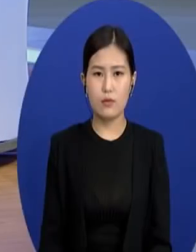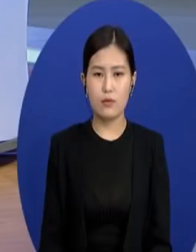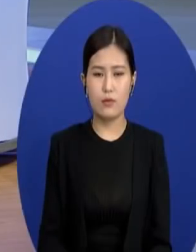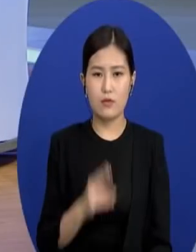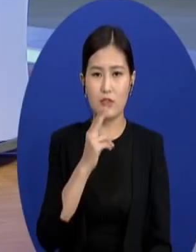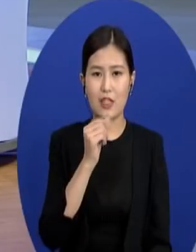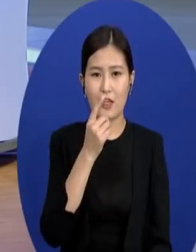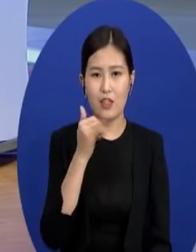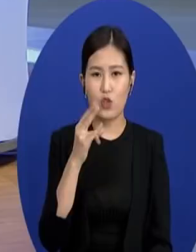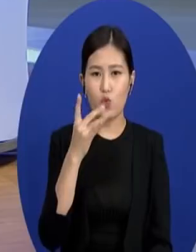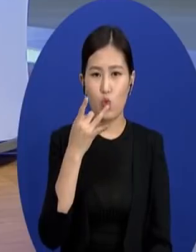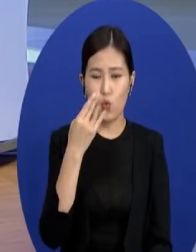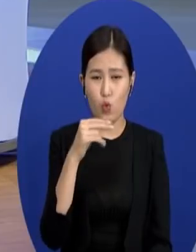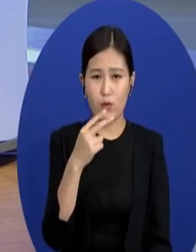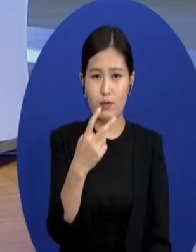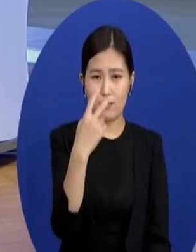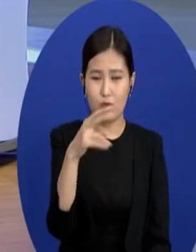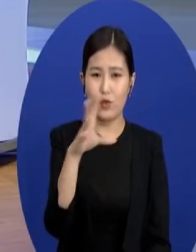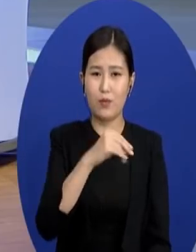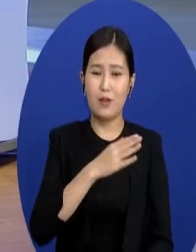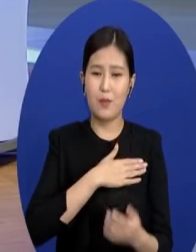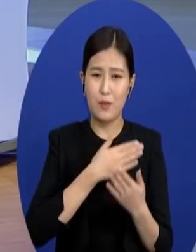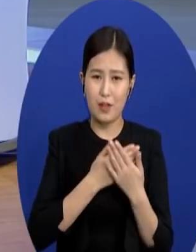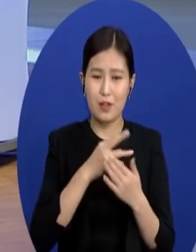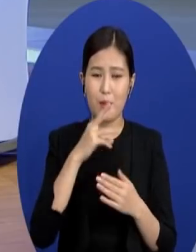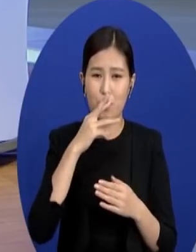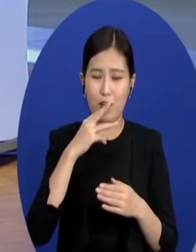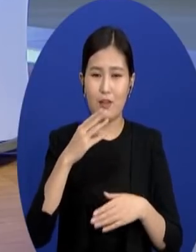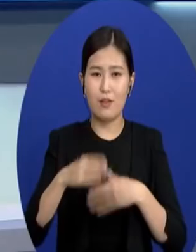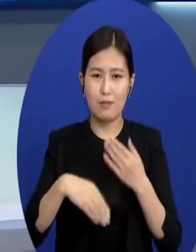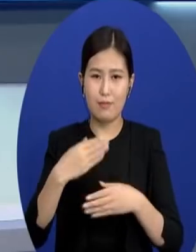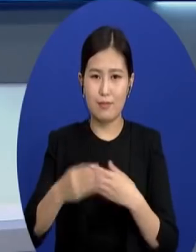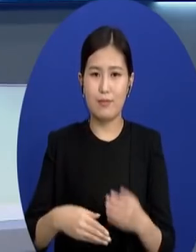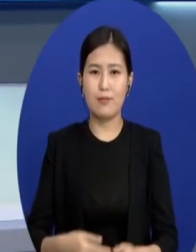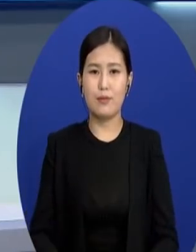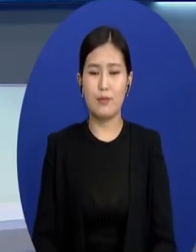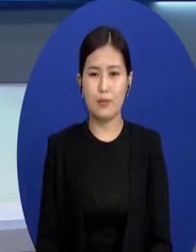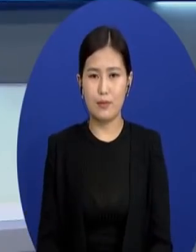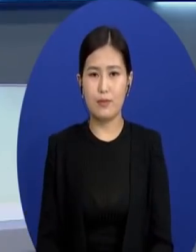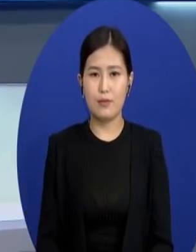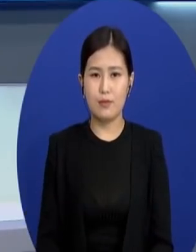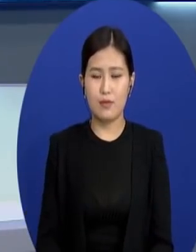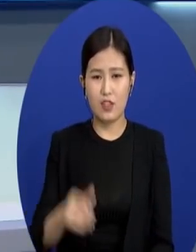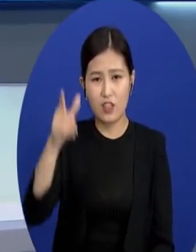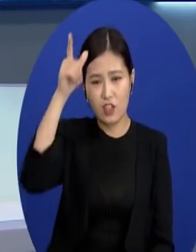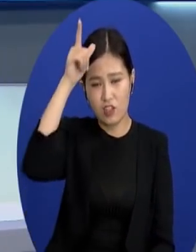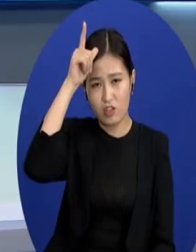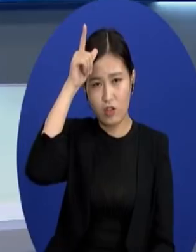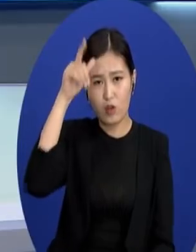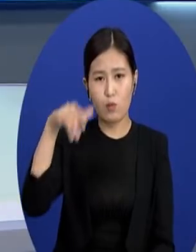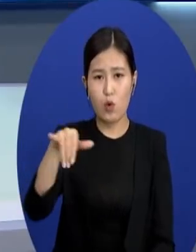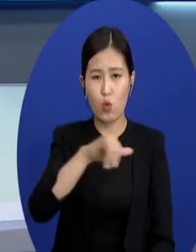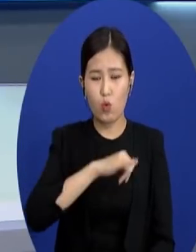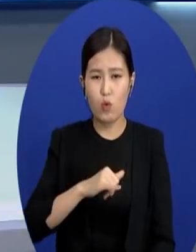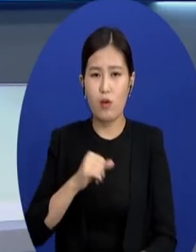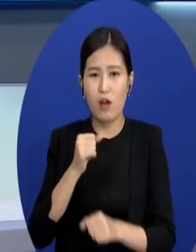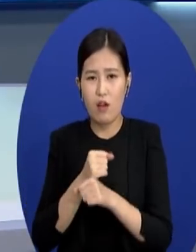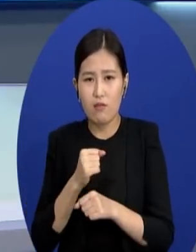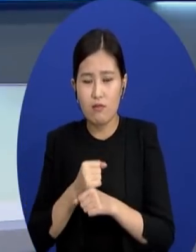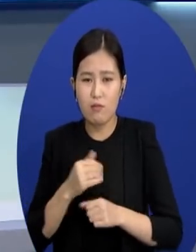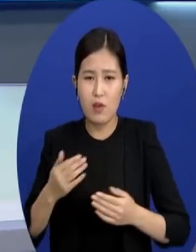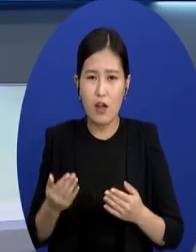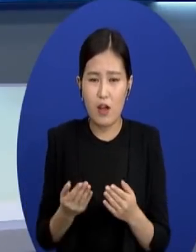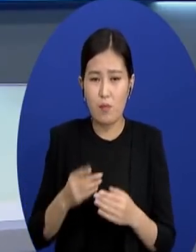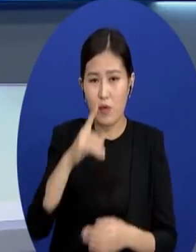Загвардык сангуудч үзэгч та бүхэнд баярлалаа. Мэдээллийн бид цааш үргэлжлүүлж байна. Холбооны бүгд найрамдах Герман улсад ажиллаж амьдарч байгаа их эмч